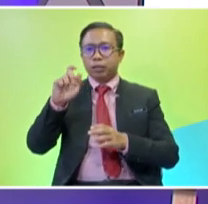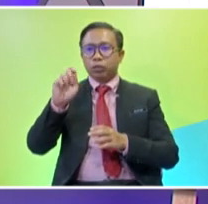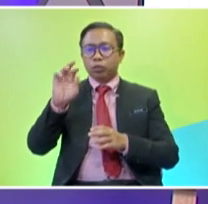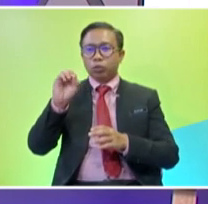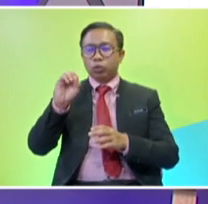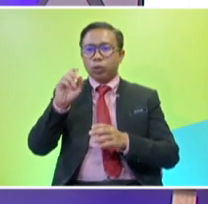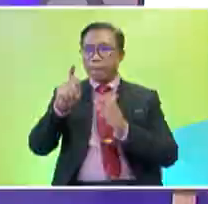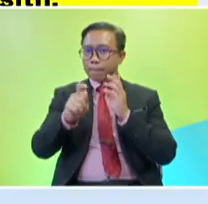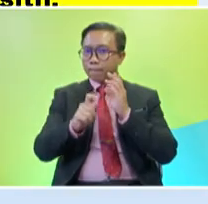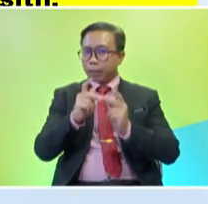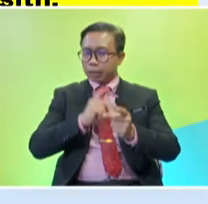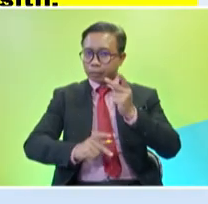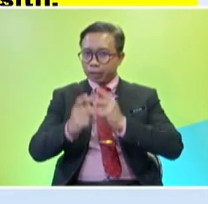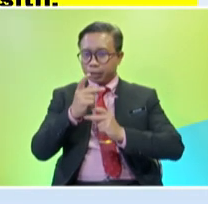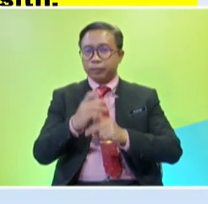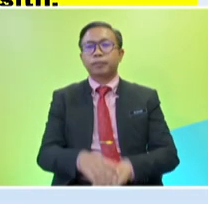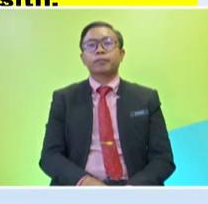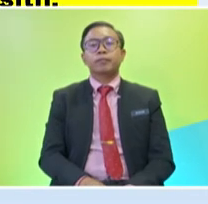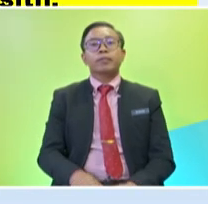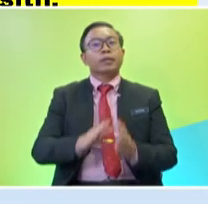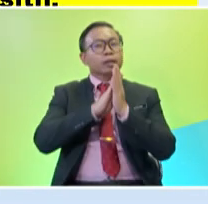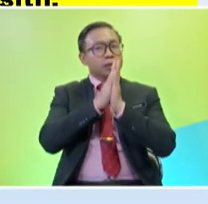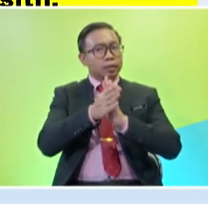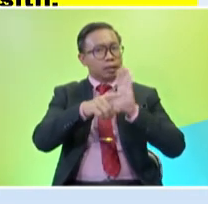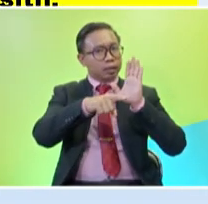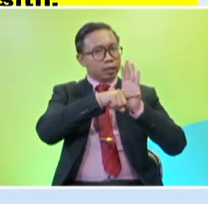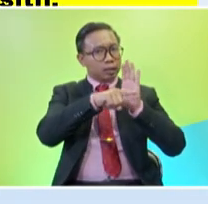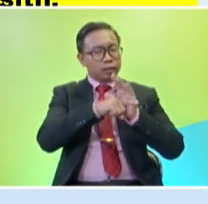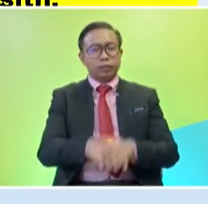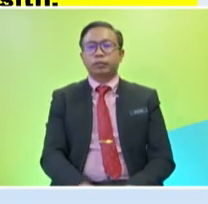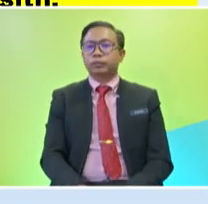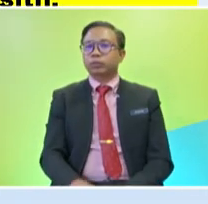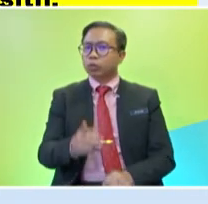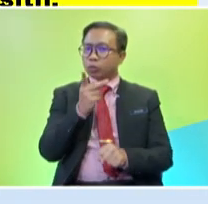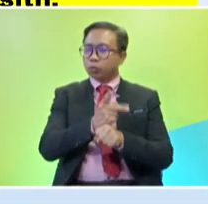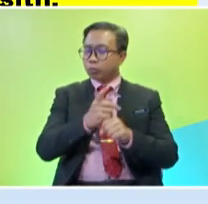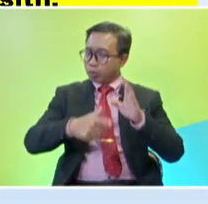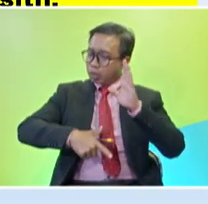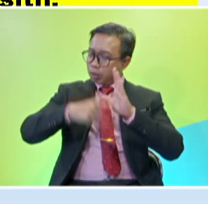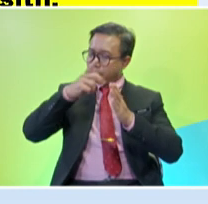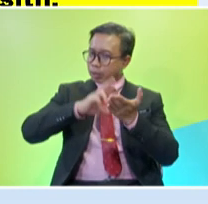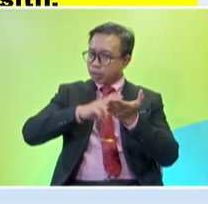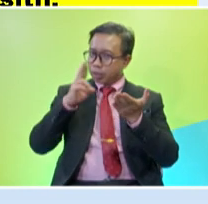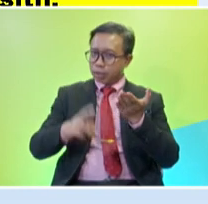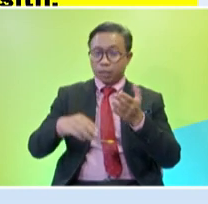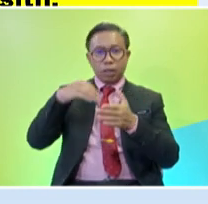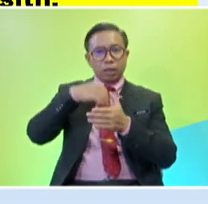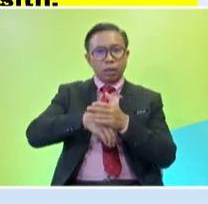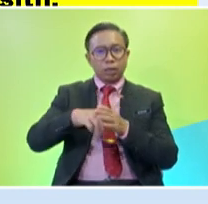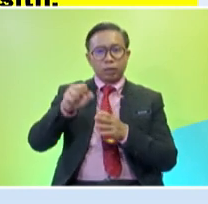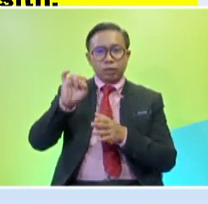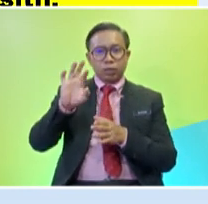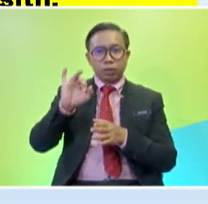dan bertindak sebagai peminat negatif dan ku perempuan terletak lebih rendah dalam sirih